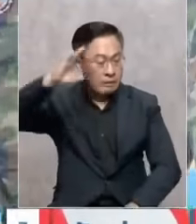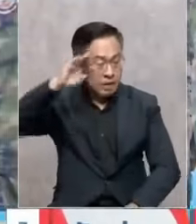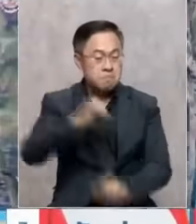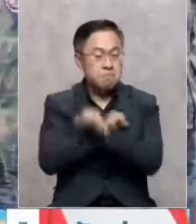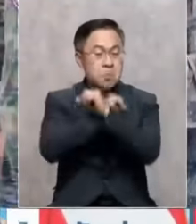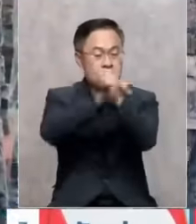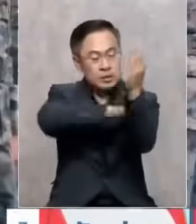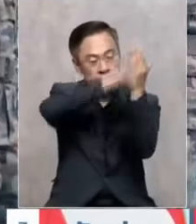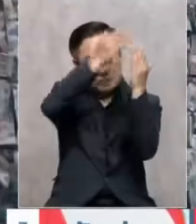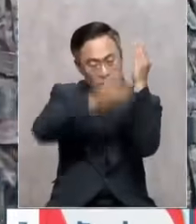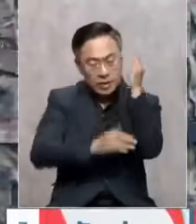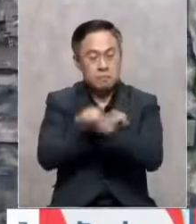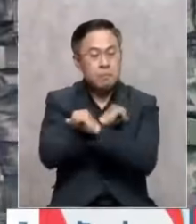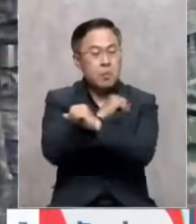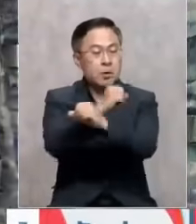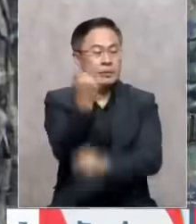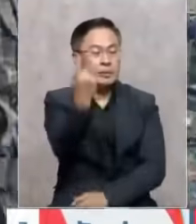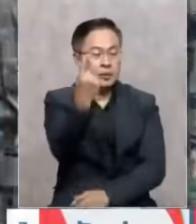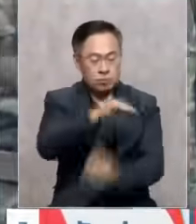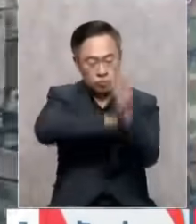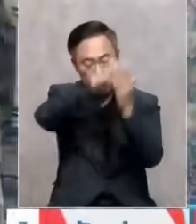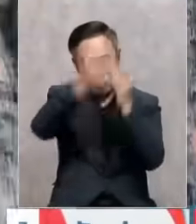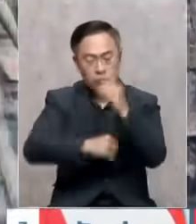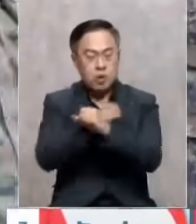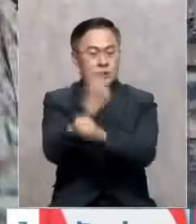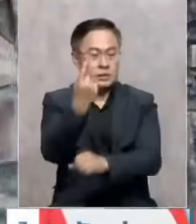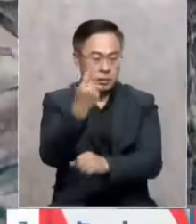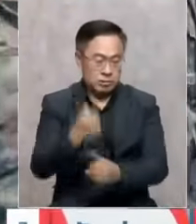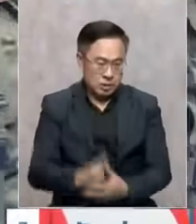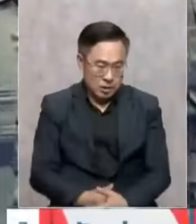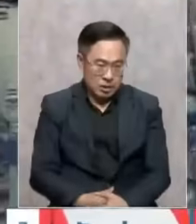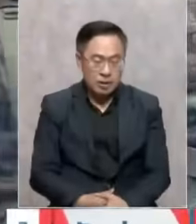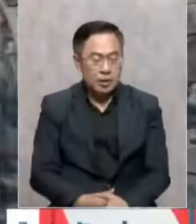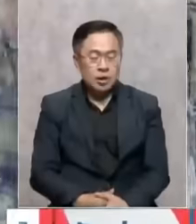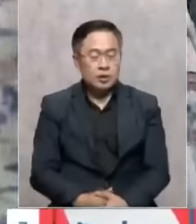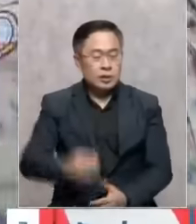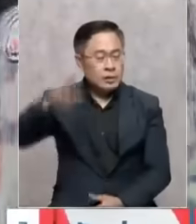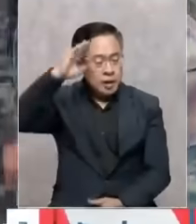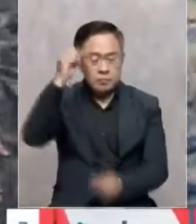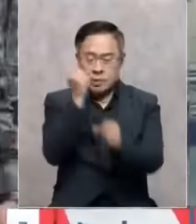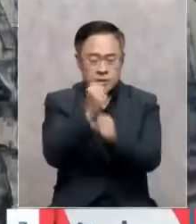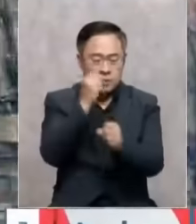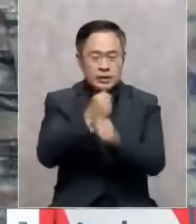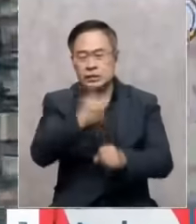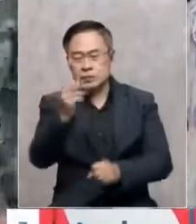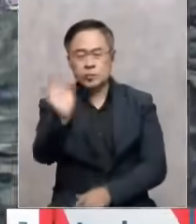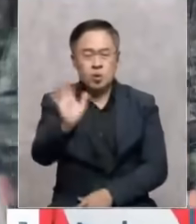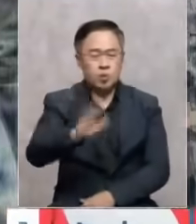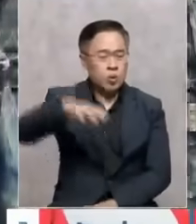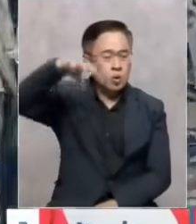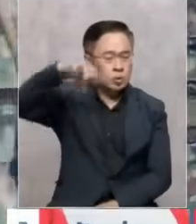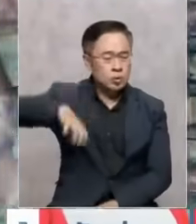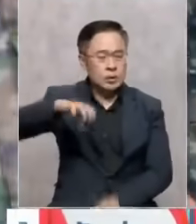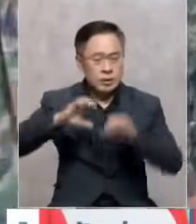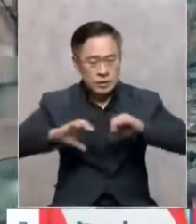ปัญหาเรื่องของประเทศเรื่องของแผนที่พื้นที่อย่างเดียวหรือเปล่าการทำอย่างอื่นเนี่ยเขามีหน่วยงานที่เกี่ย